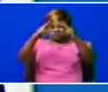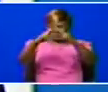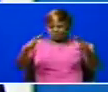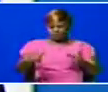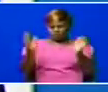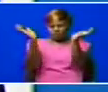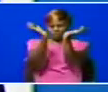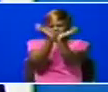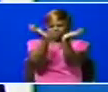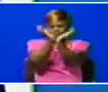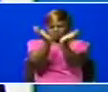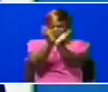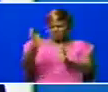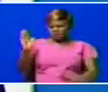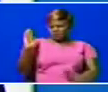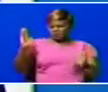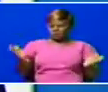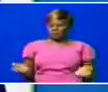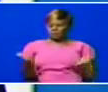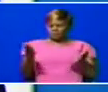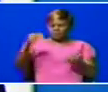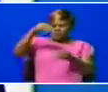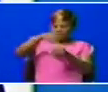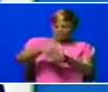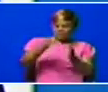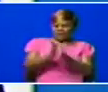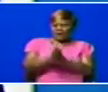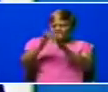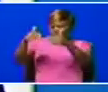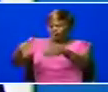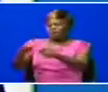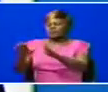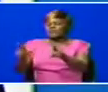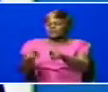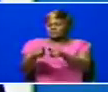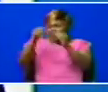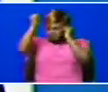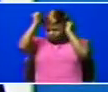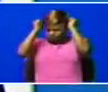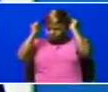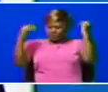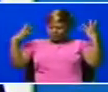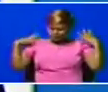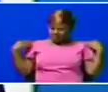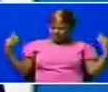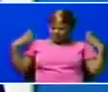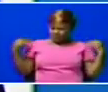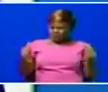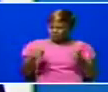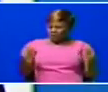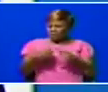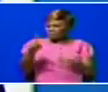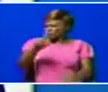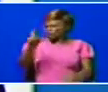wa michezo wa Kasarani. Usalama umeimarishwa nje na ndani ya uwanja huo, huku wanajeshi wakijiandaa vilivyo kwa shughuli hiyo. Lakini